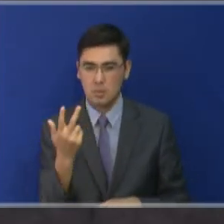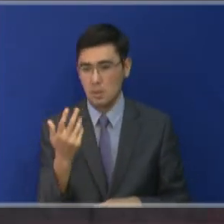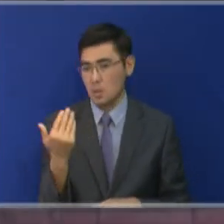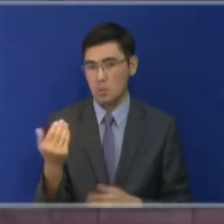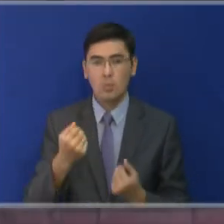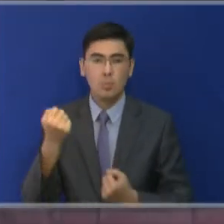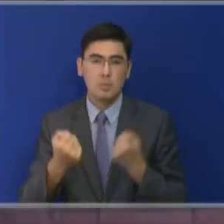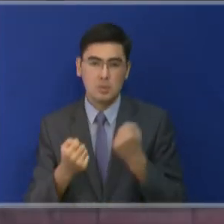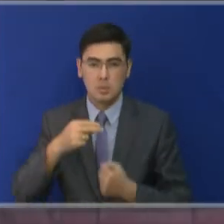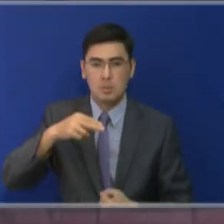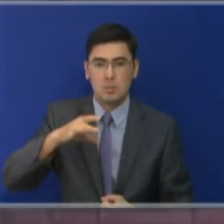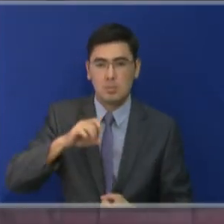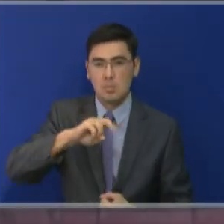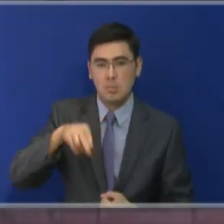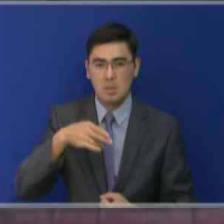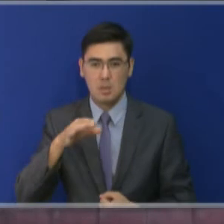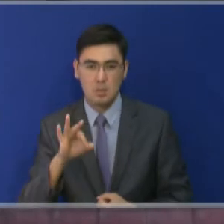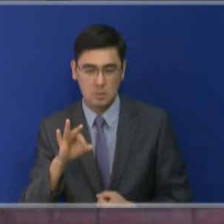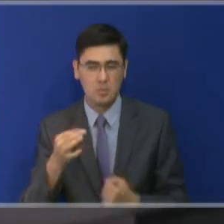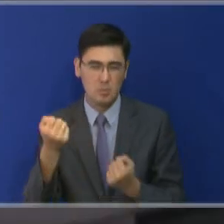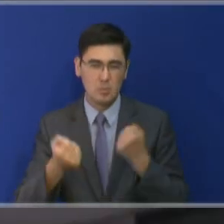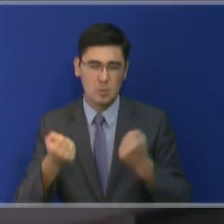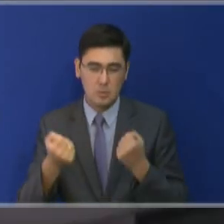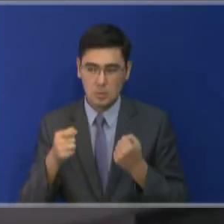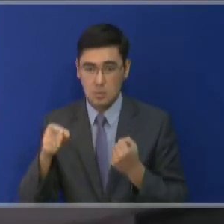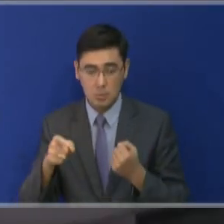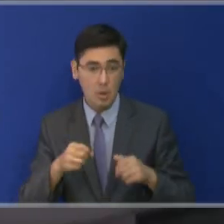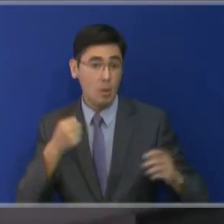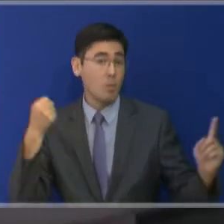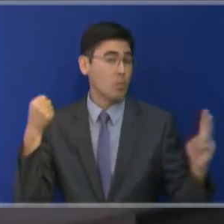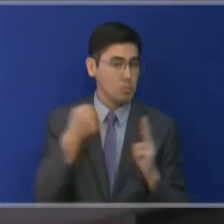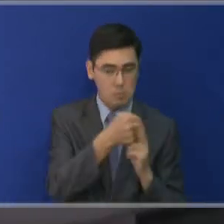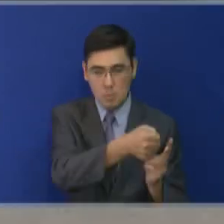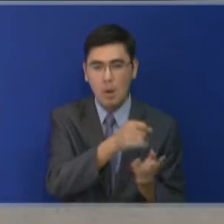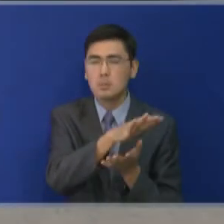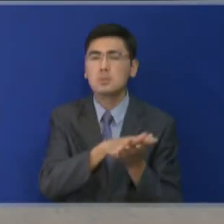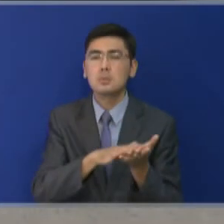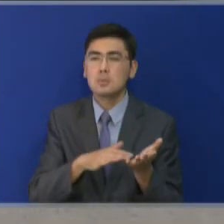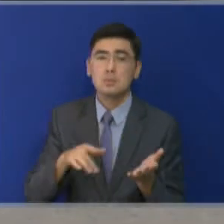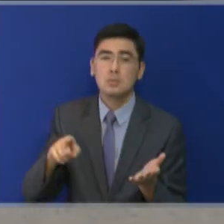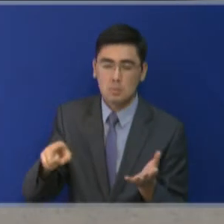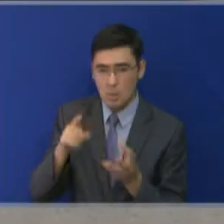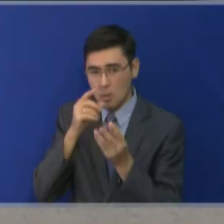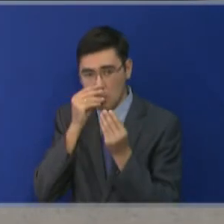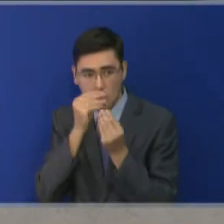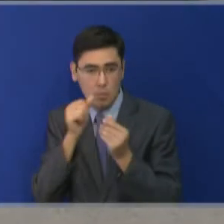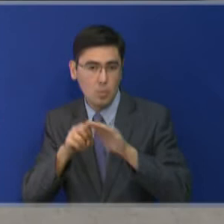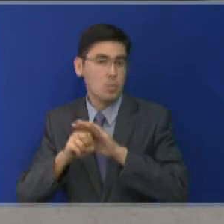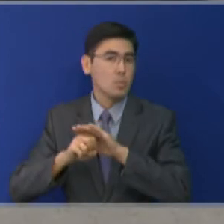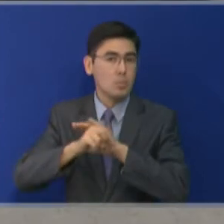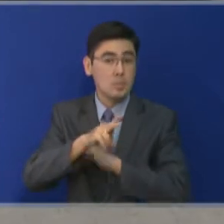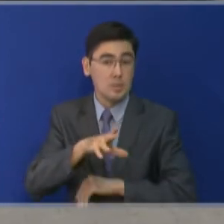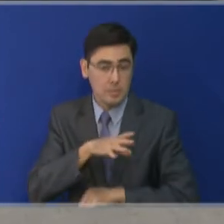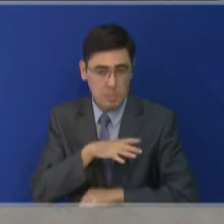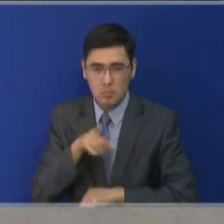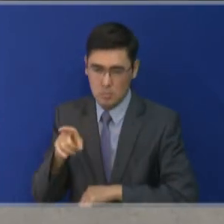Prado автокөлігімен адамды қағып, оқиға орнынан ізін суытқанын мойындады деп хабарлады Шығыс Қазақстан облыстық полиция департаментінің бастығы